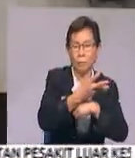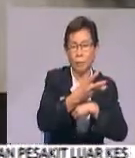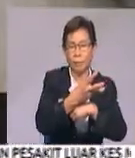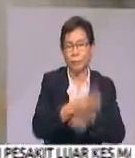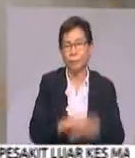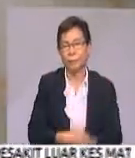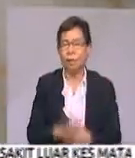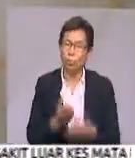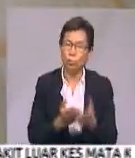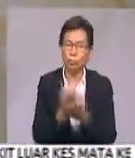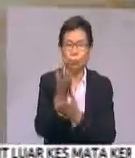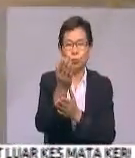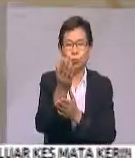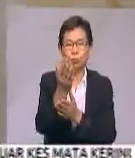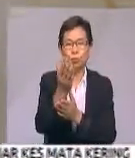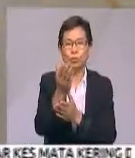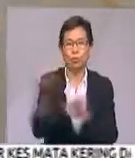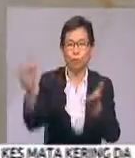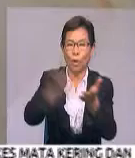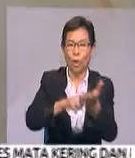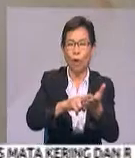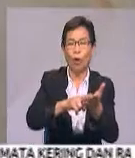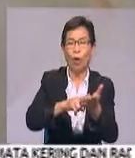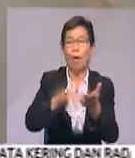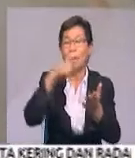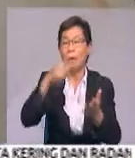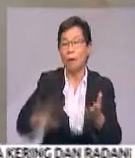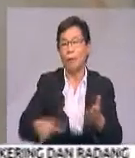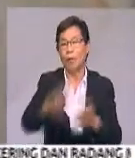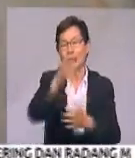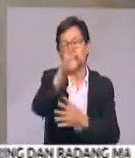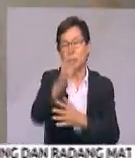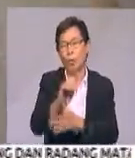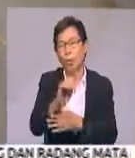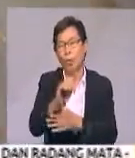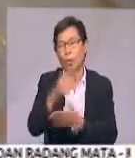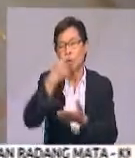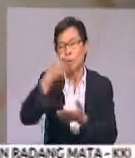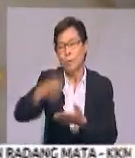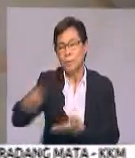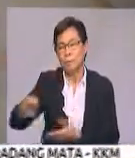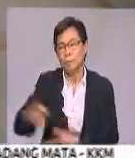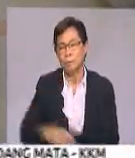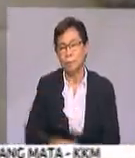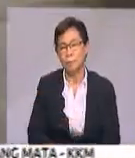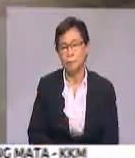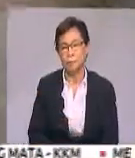Ia sekaligus mengatasi catatan rekod lamanya iaitu 90 batang pensel.